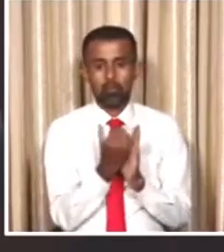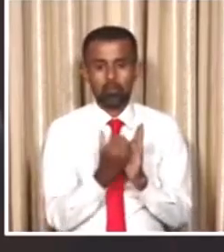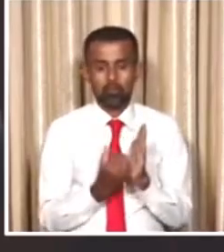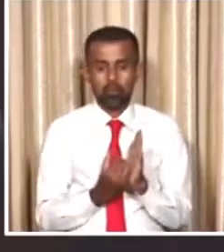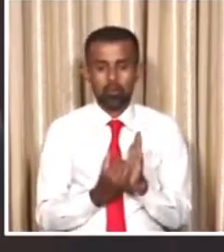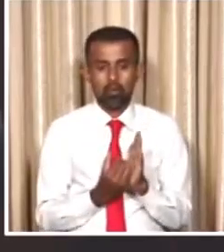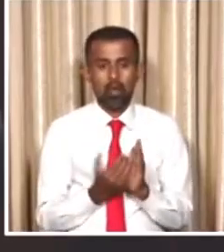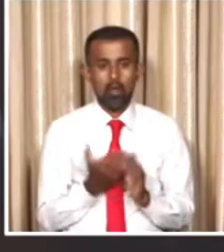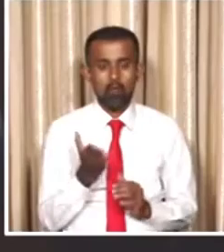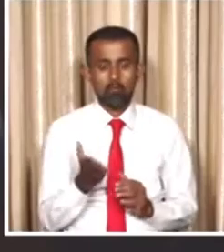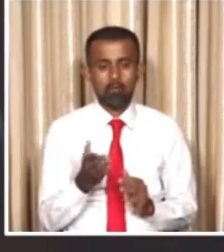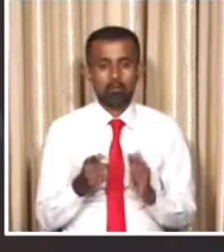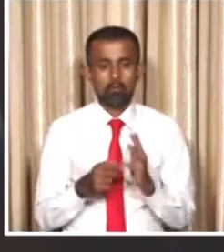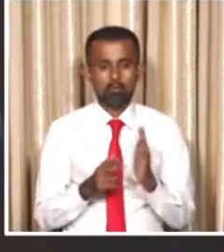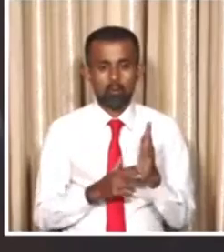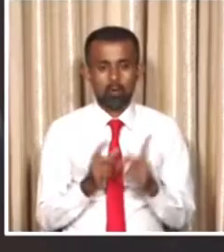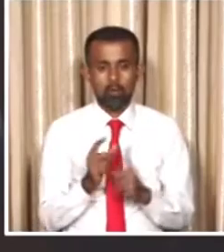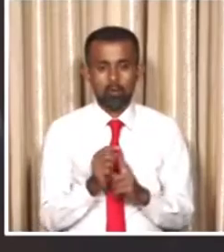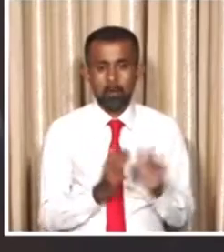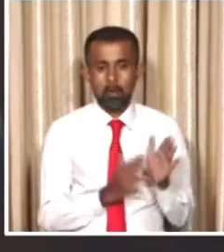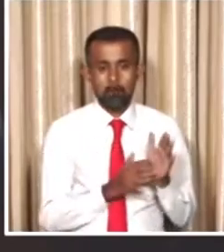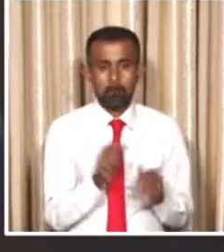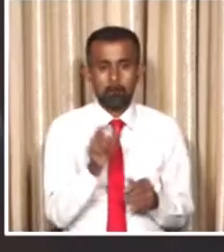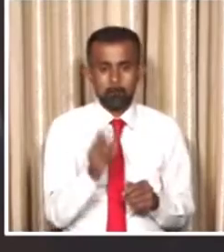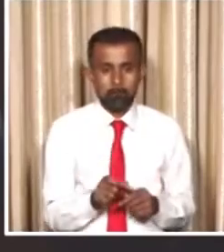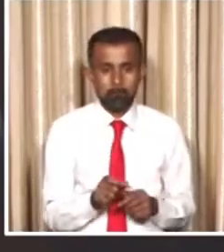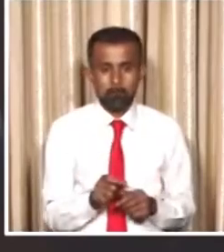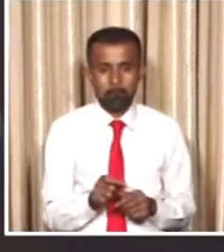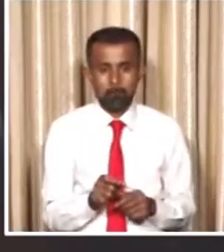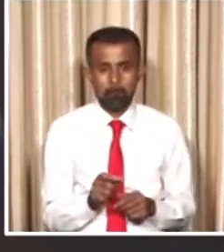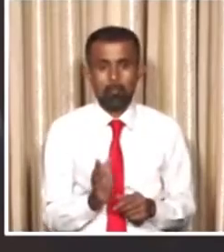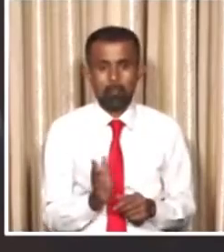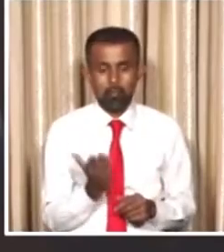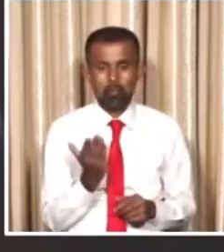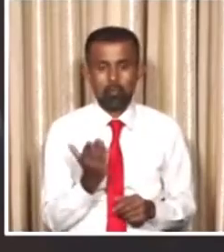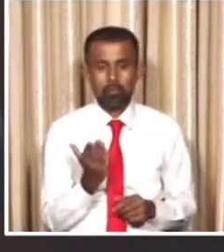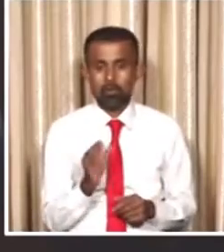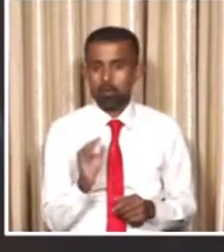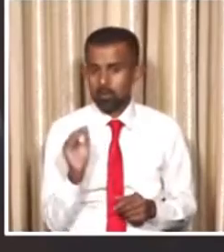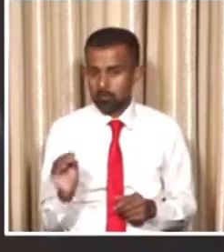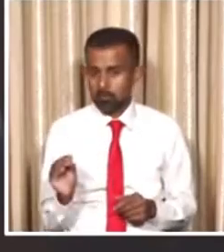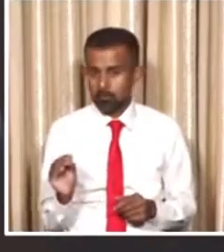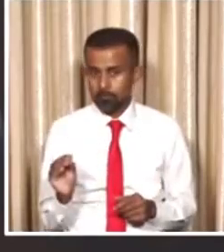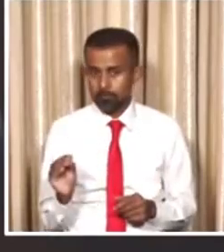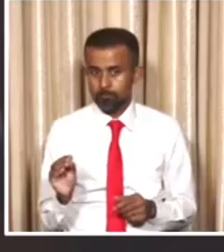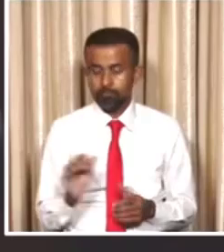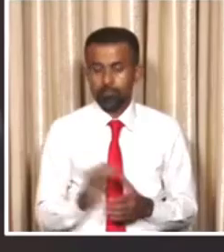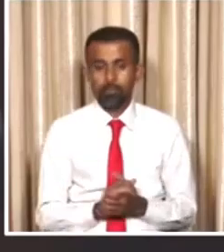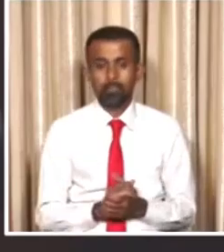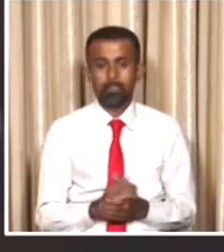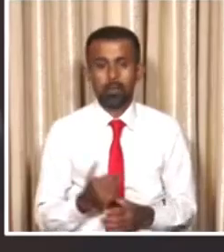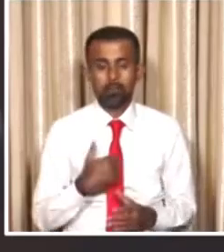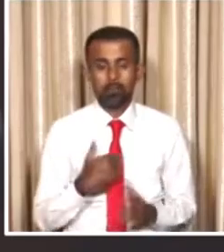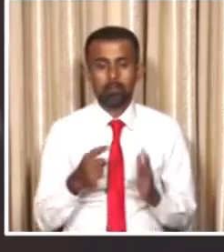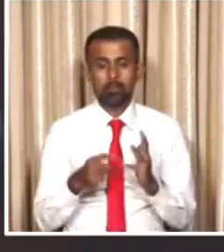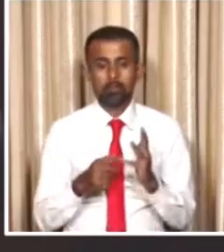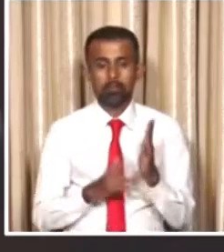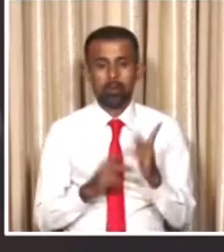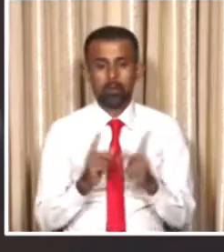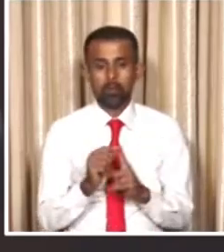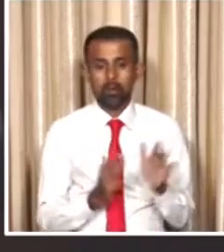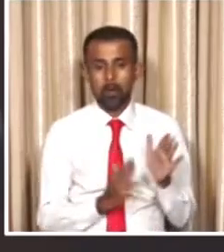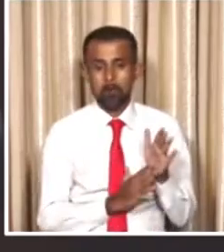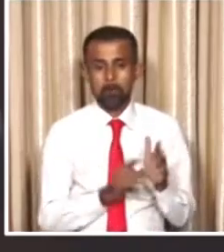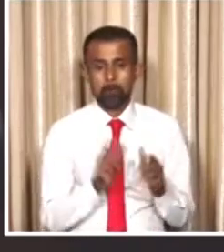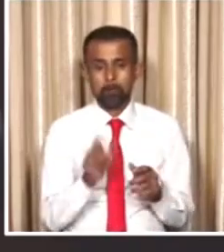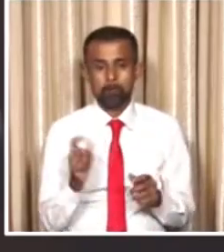අපි එක්සත් ජාතික පක්ෂයේ සමාජිකයන් විය යුතු වන්නේ නම් අපි එක්සත් ජාතික පක්ෂයට සමාජීය